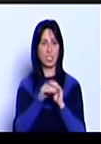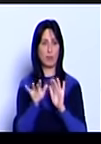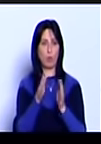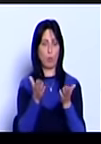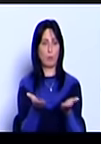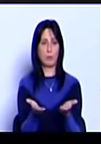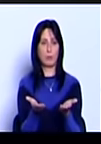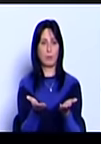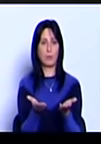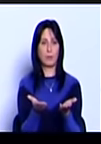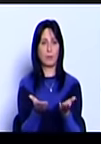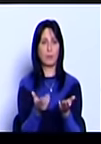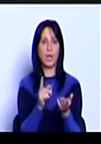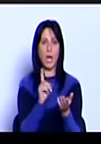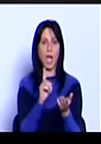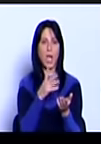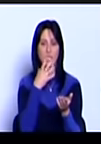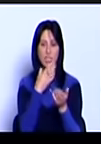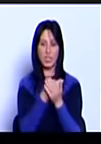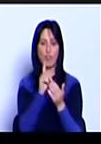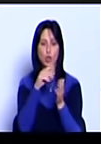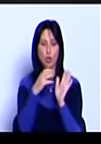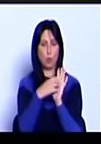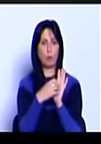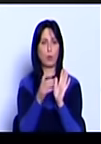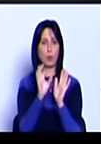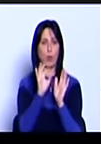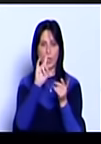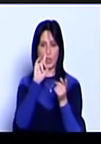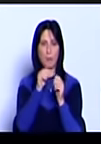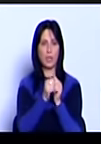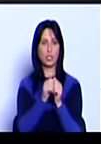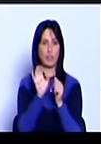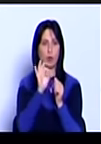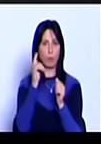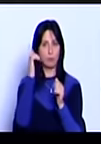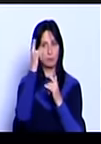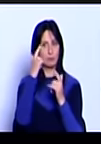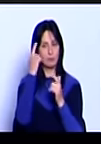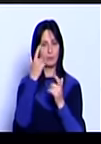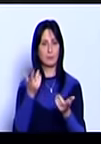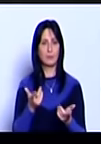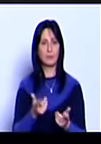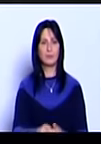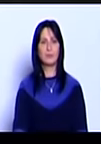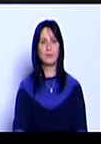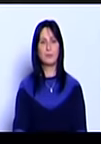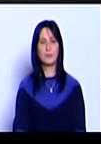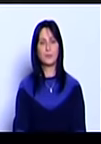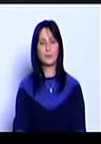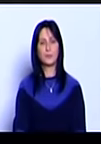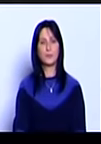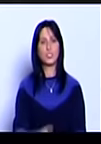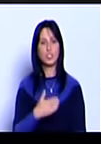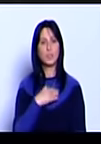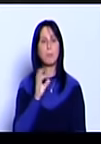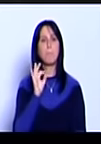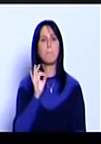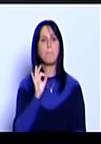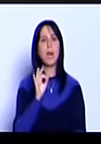კამპანია. ყველას მოგ რაღაცა თავის ნომრის რაღაცნაირად დამახსოვრებას ან რაღაცასთან ასოციაციას ცდილობს, მაგრამ ჩვენ